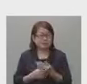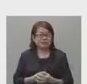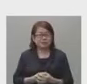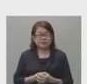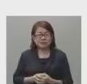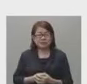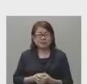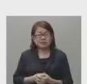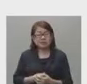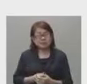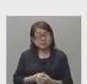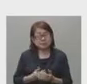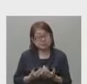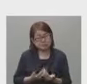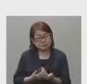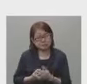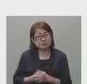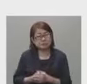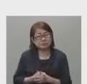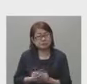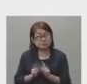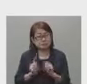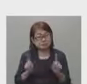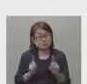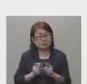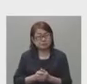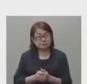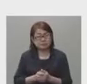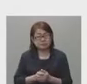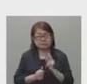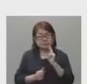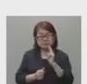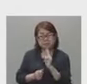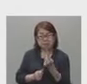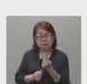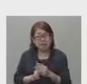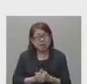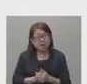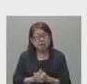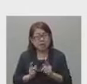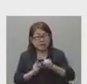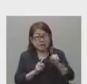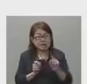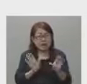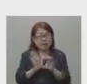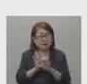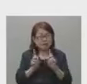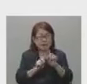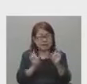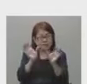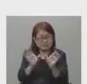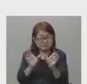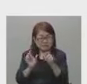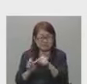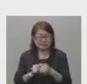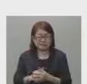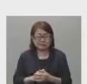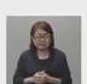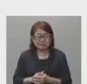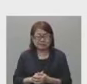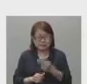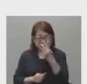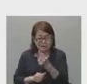อันนี้แปลงร่างเป็น2เพศด้วยนะครับท่านประธานรายงานคู่กันอันแรกนะฮะมาโพสต์นะฮะจากเพจเ